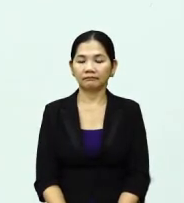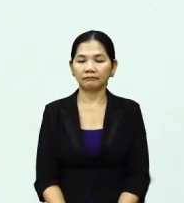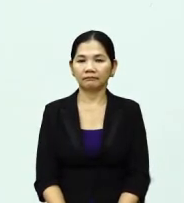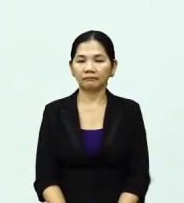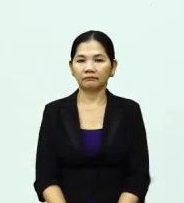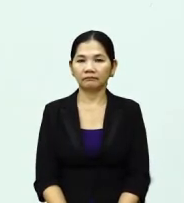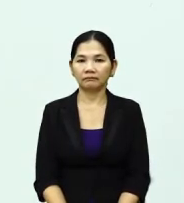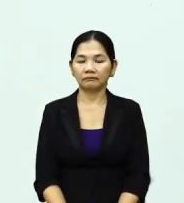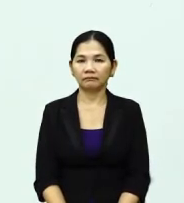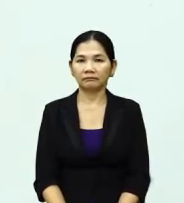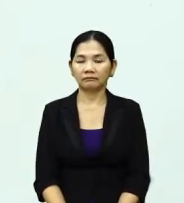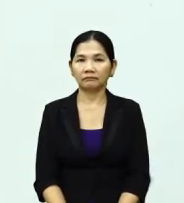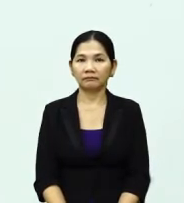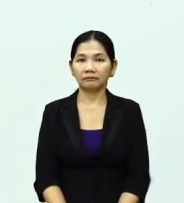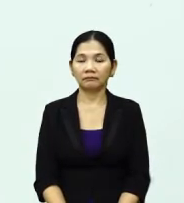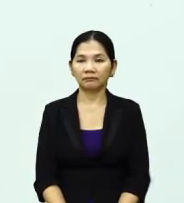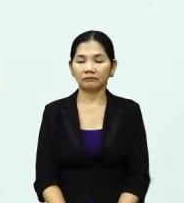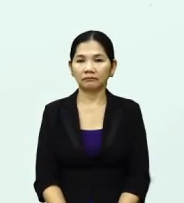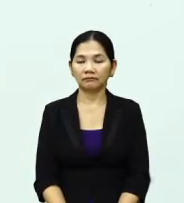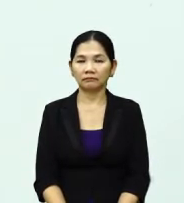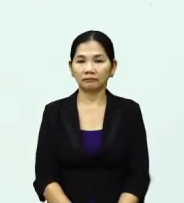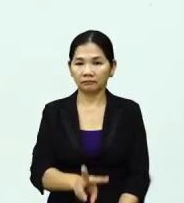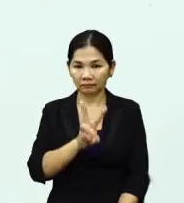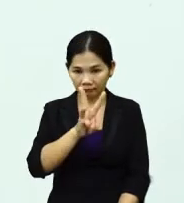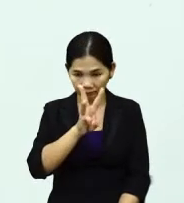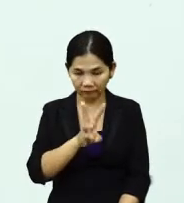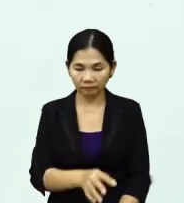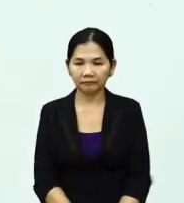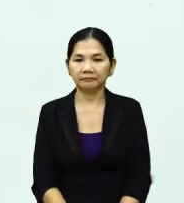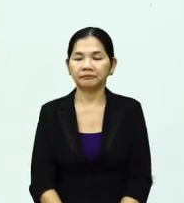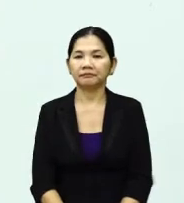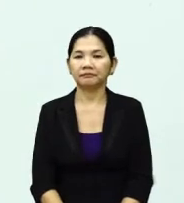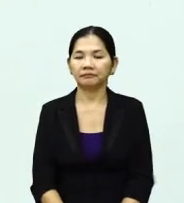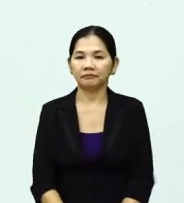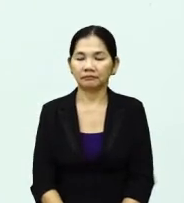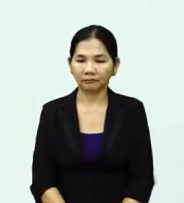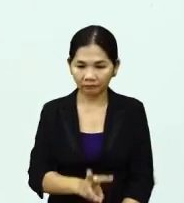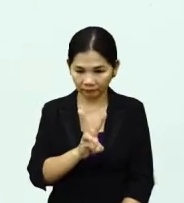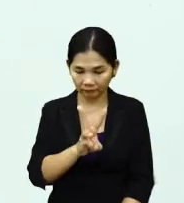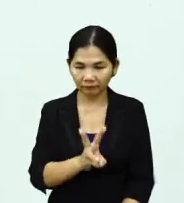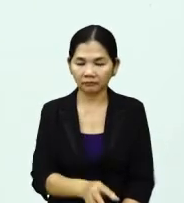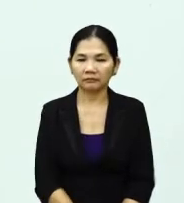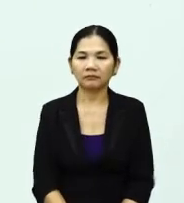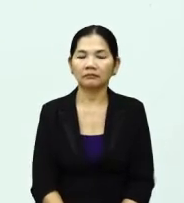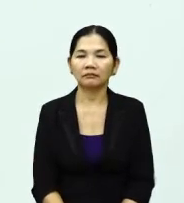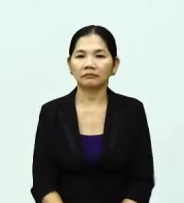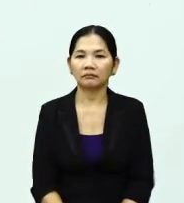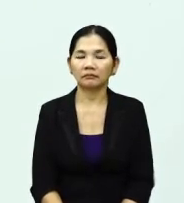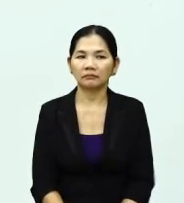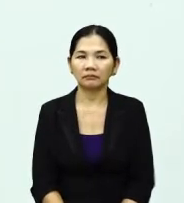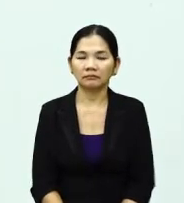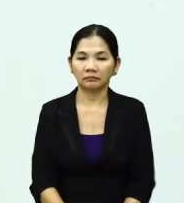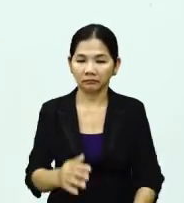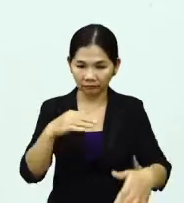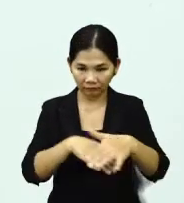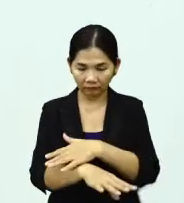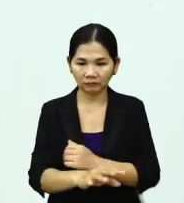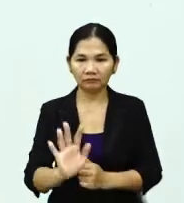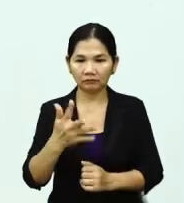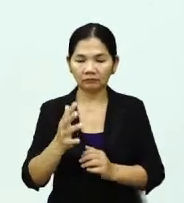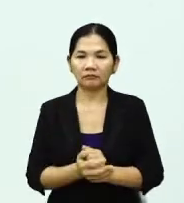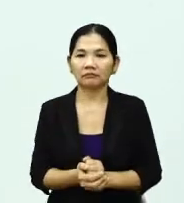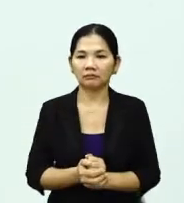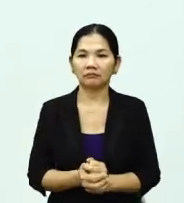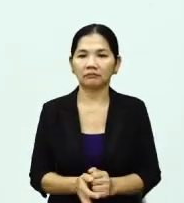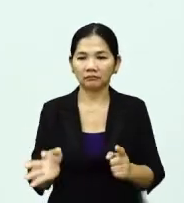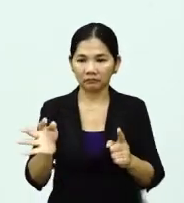Bà tôi bị lùm hạt thịt bì rút. Cho lùm hạt thịt bấy. Chà, thuộc được khí nế đã lên bấy mất. Con bà xe bị trồ rộng mà tê. Con xe bị về